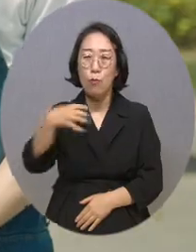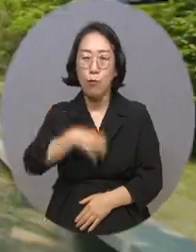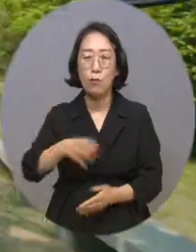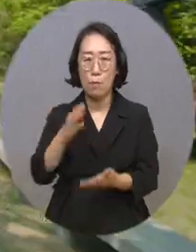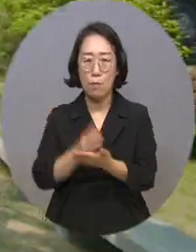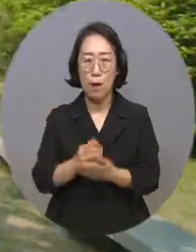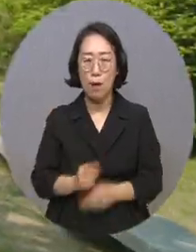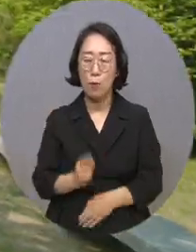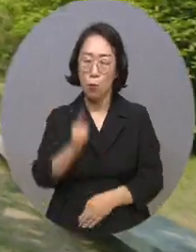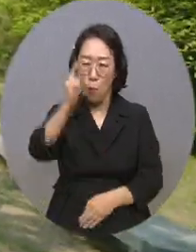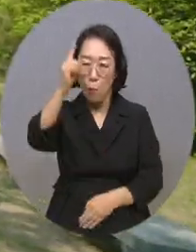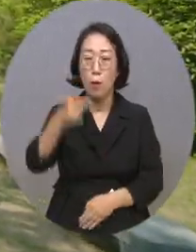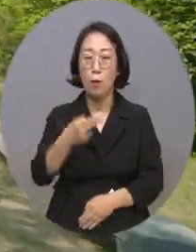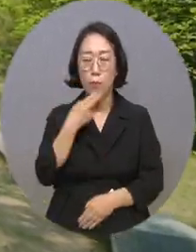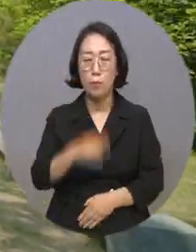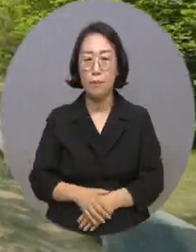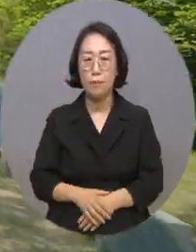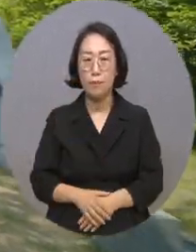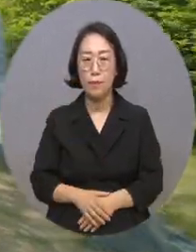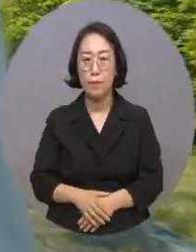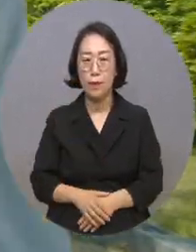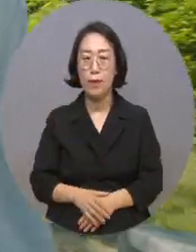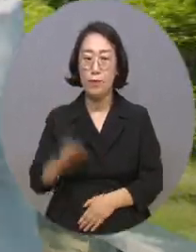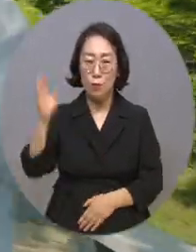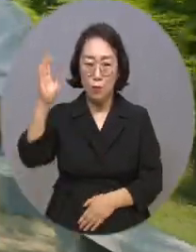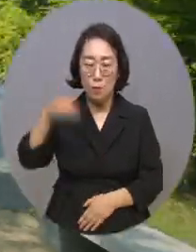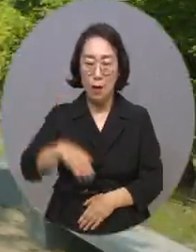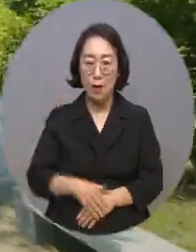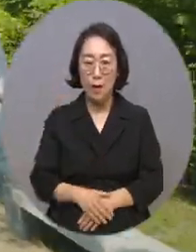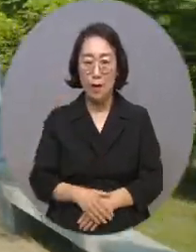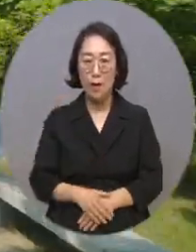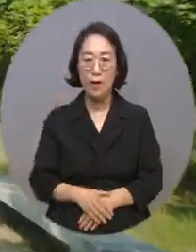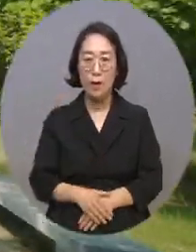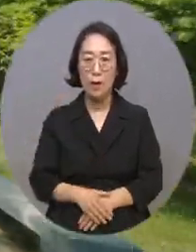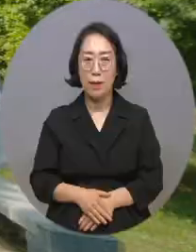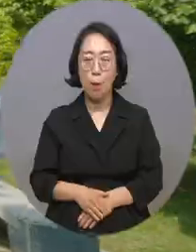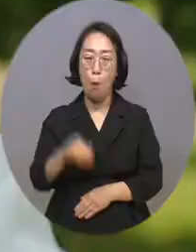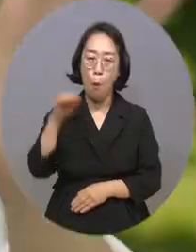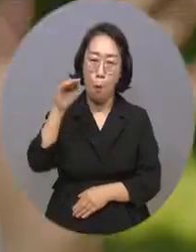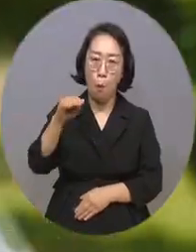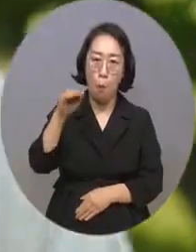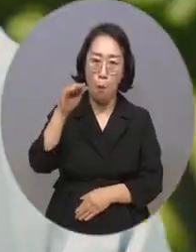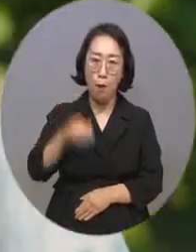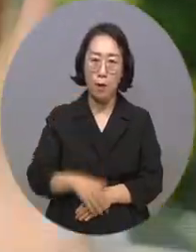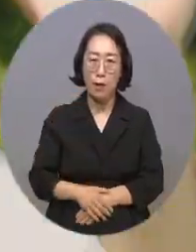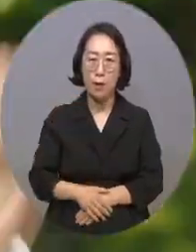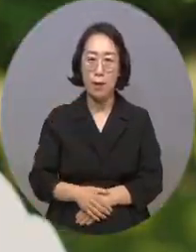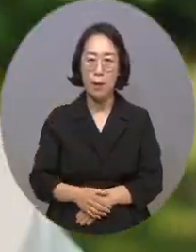높아. 오리 꽤 병아리 삐아삐아. 하나 둘 셋 넷. 그래?